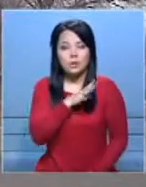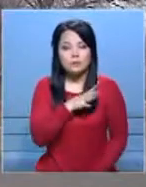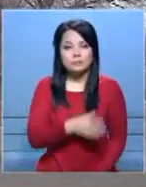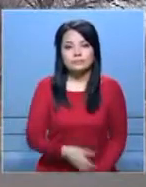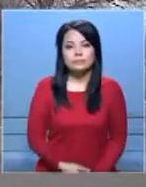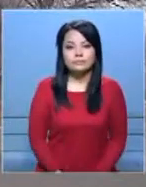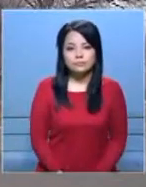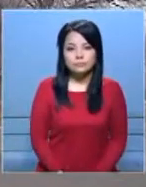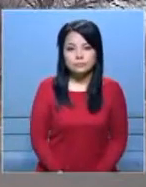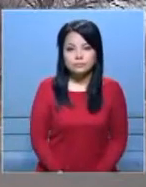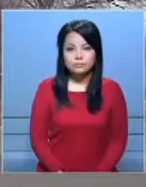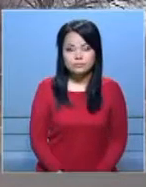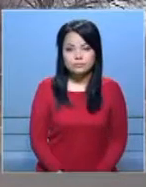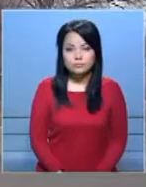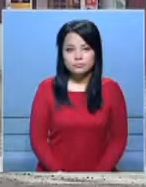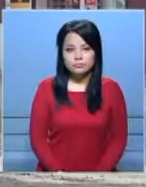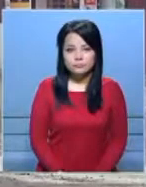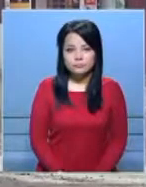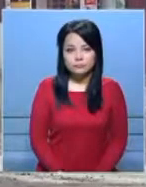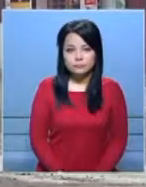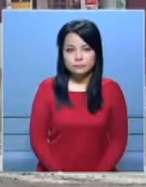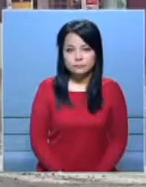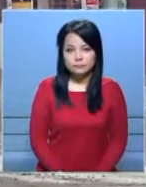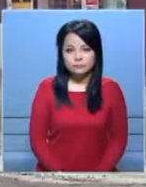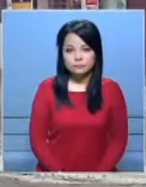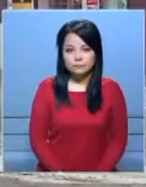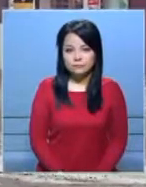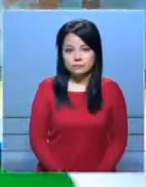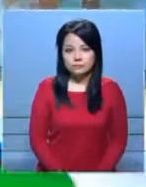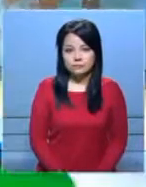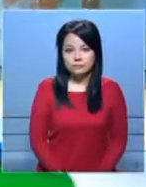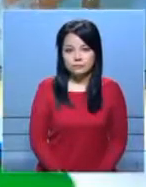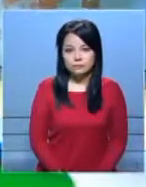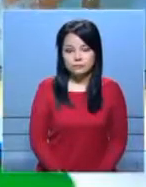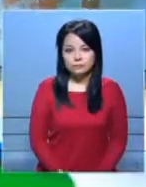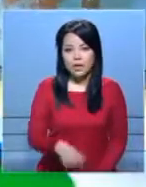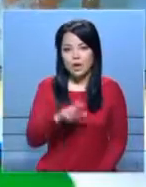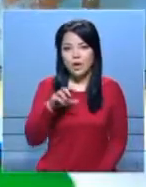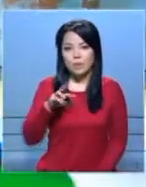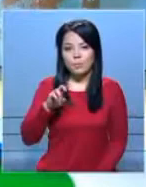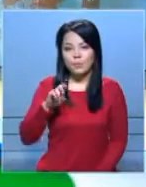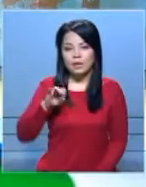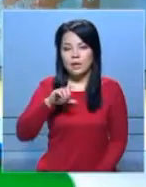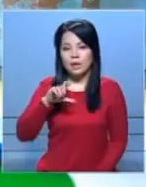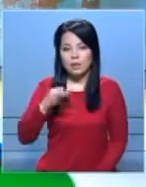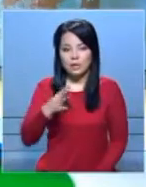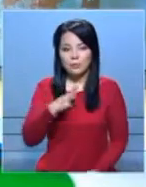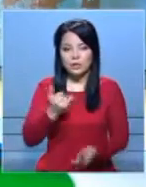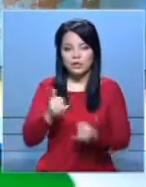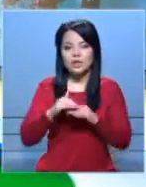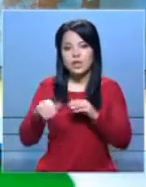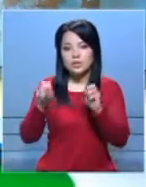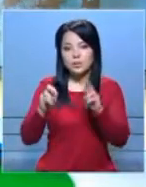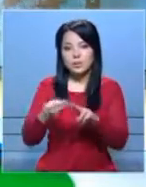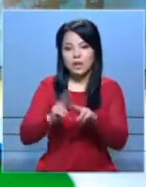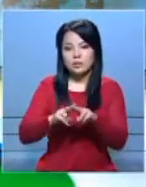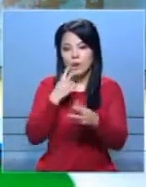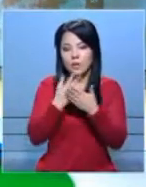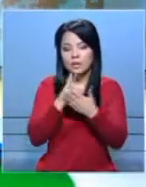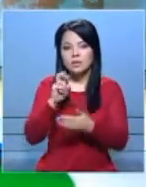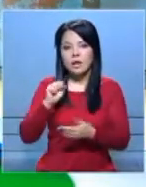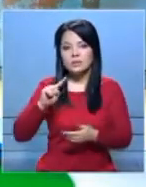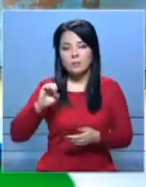Тимур Сейілхан, Бақытжан Бапаев, Жамбыл облысы, 24 кезет. MBA дәрежесін меңгерген мамандар бүгін